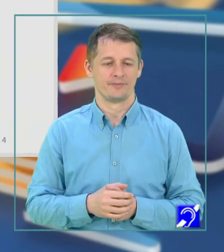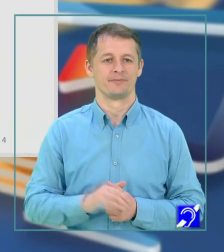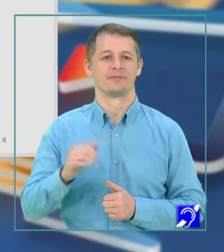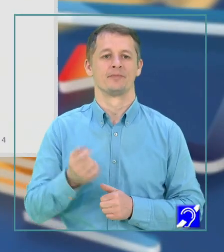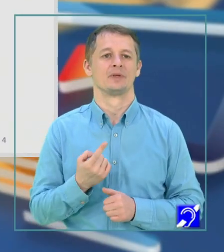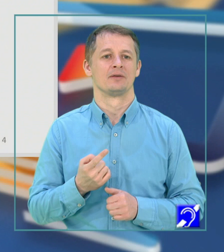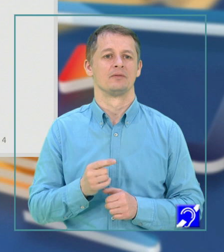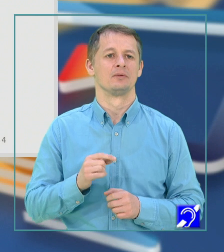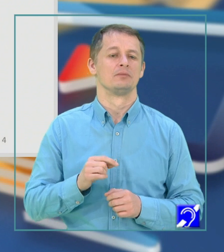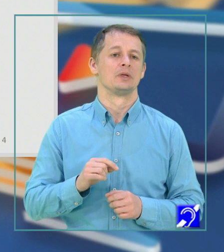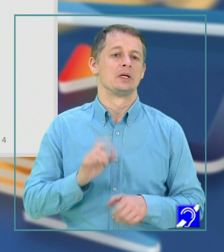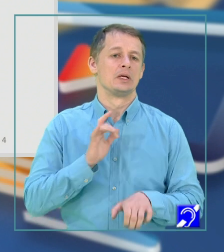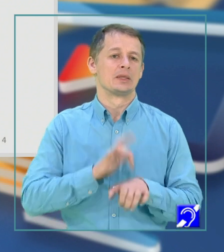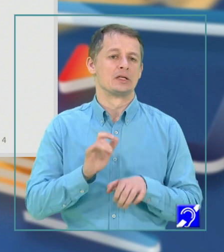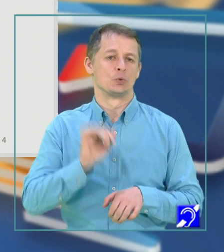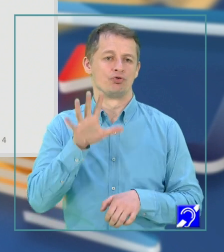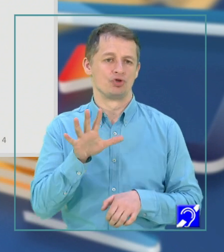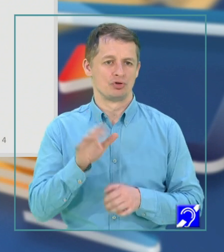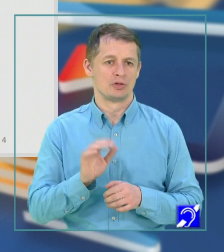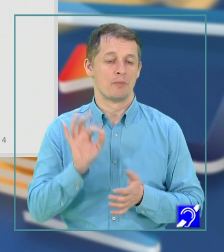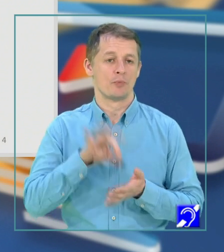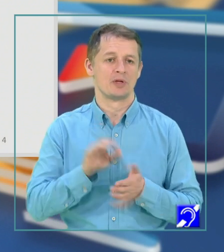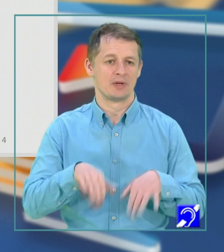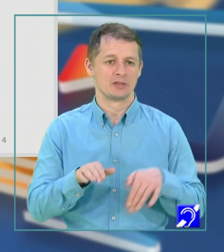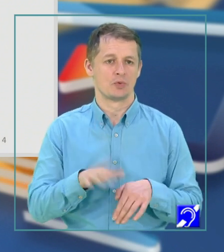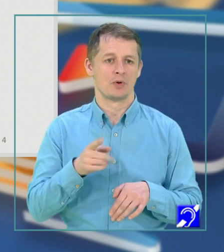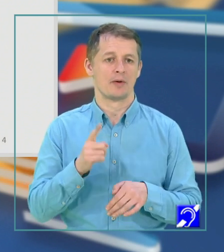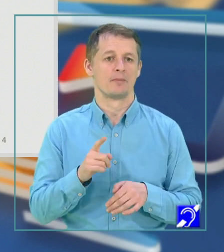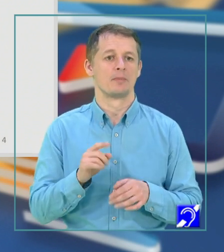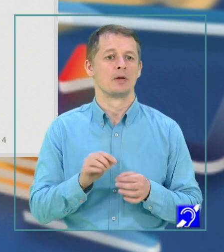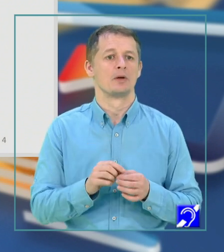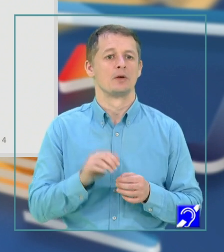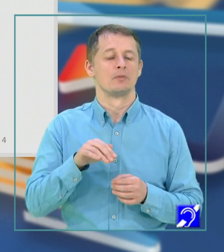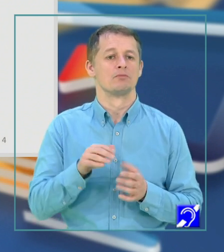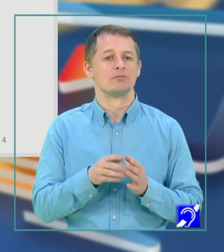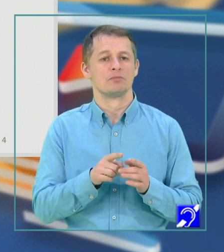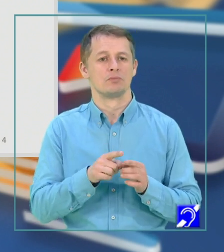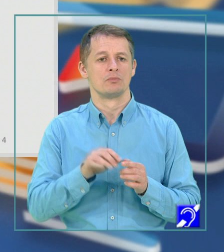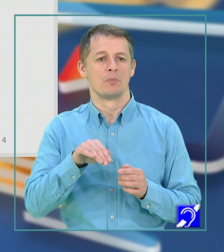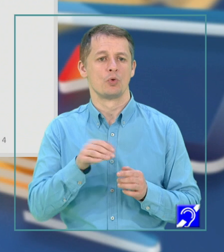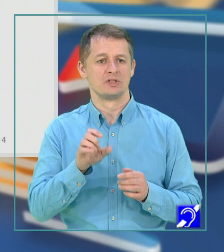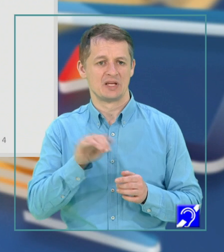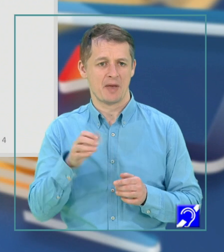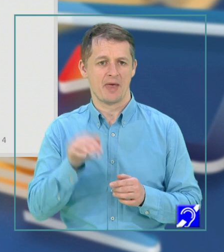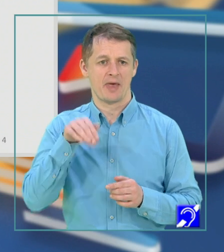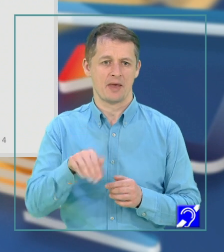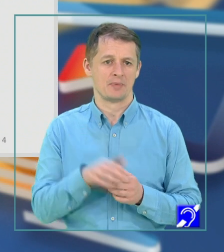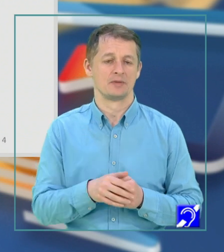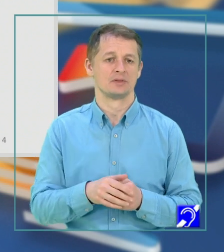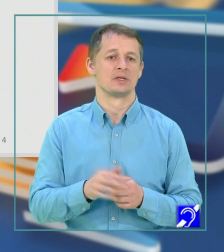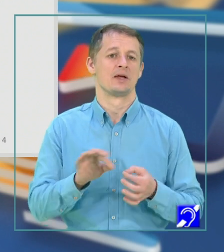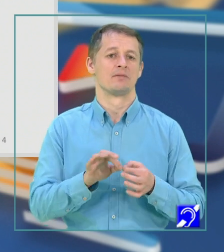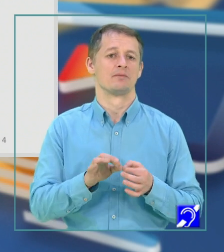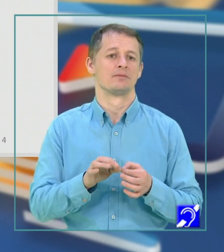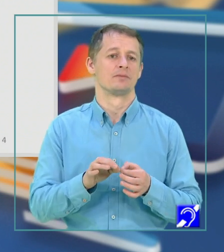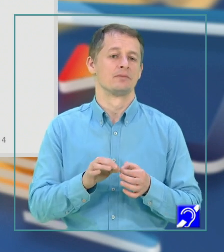de antrenament propus de minister are următorul enunț. Pe mulțimea M, intervalul deschis minus 10-10, se definește legea de